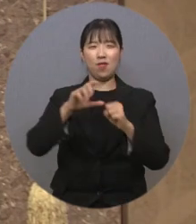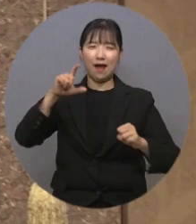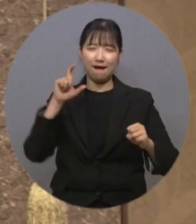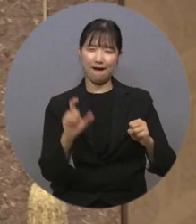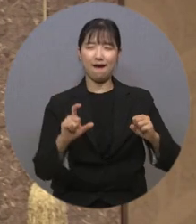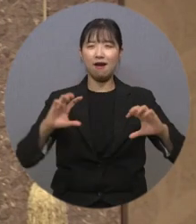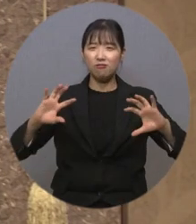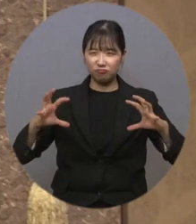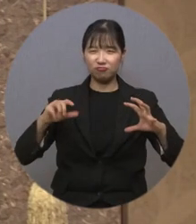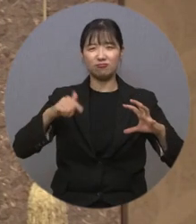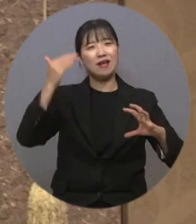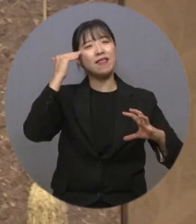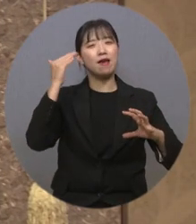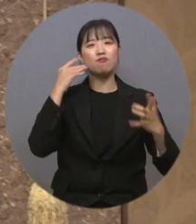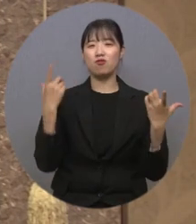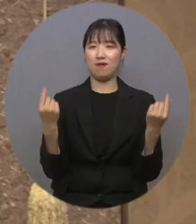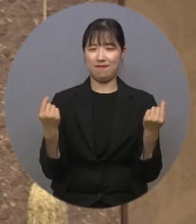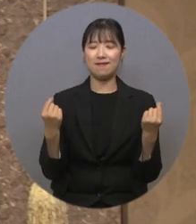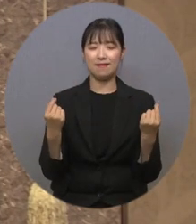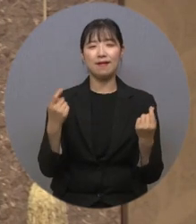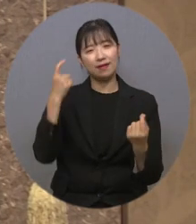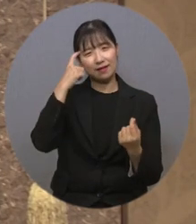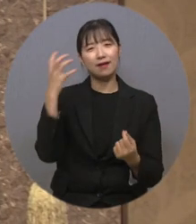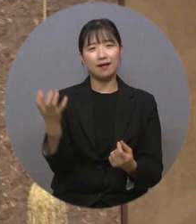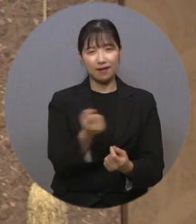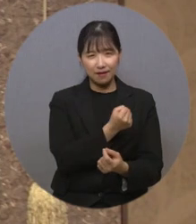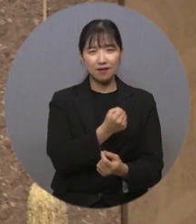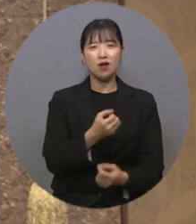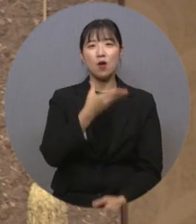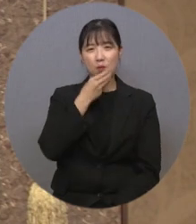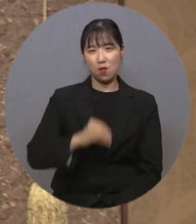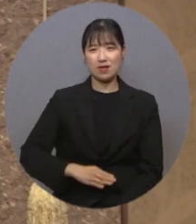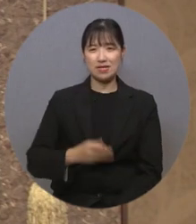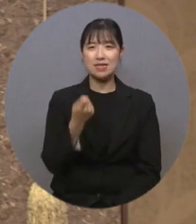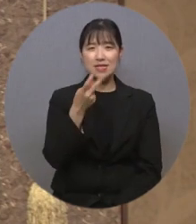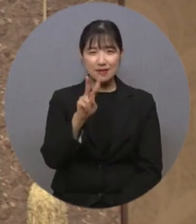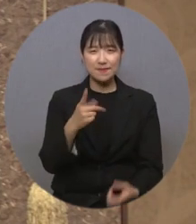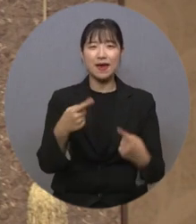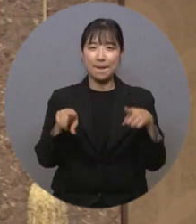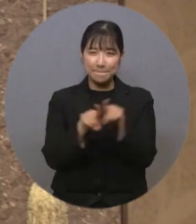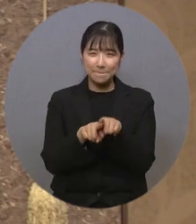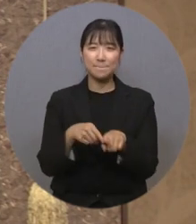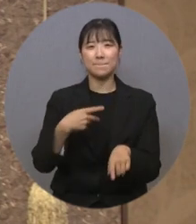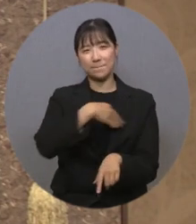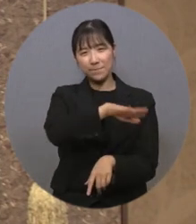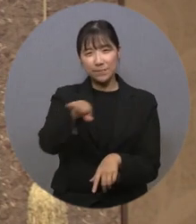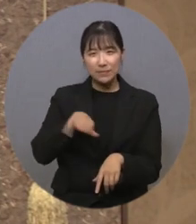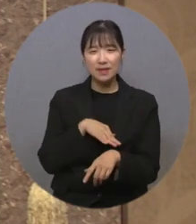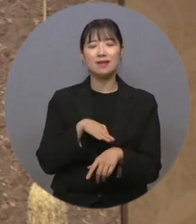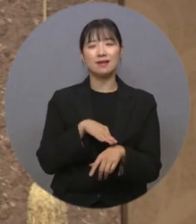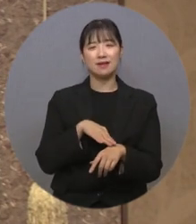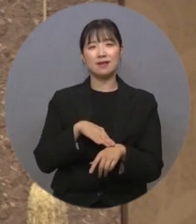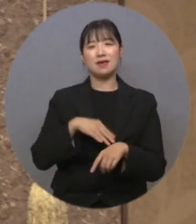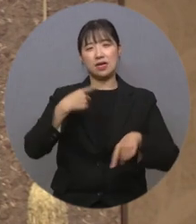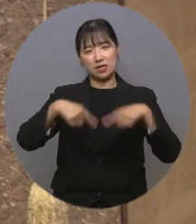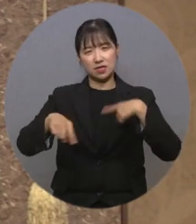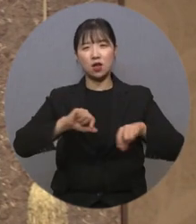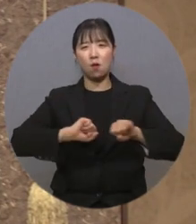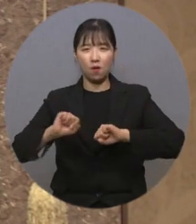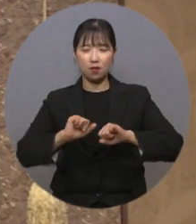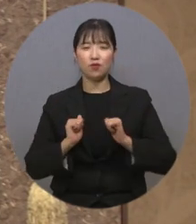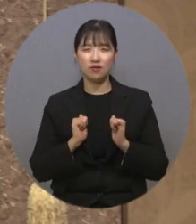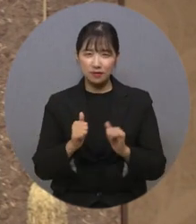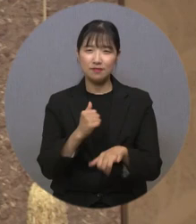강국이 대한민국이다 이렇게 생각해 주시고 우리 복지TV와 함께 저희들도 열심히 의정활동을